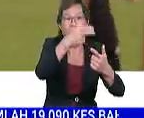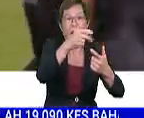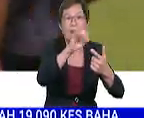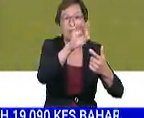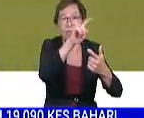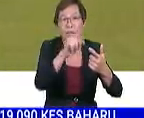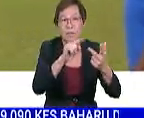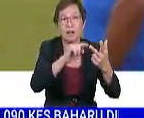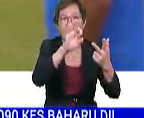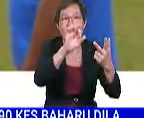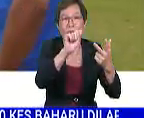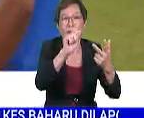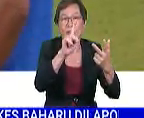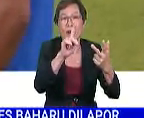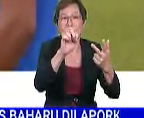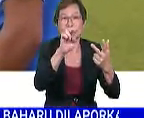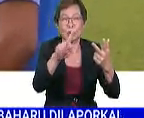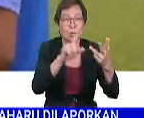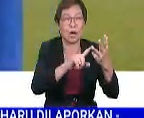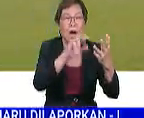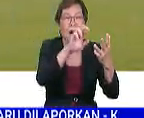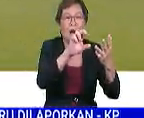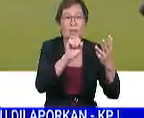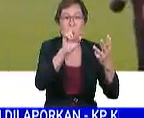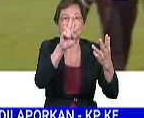Mohamad Fazrul hazli Kadri dan